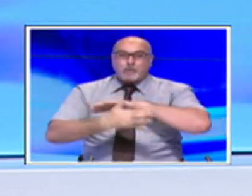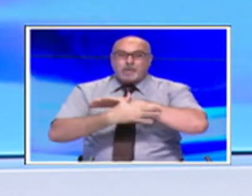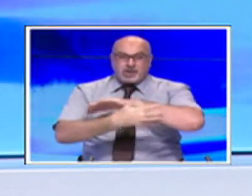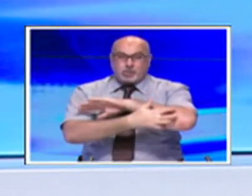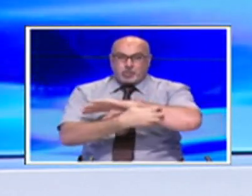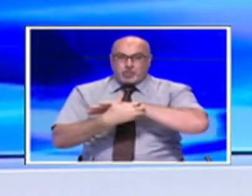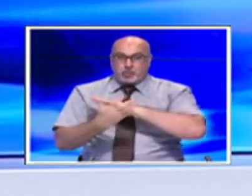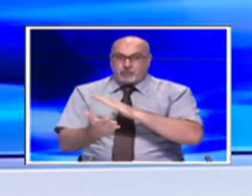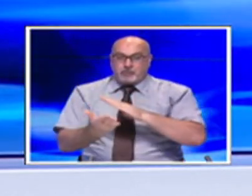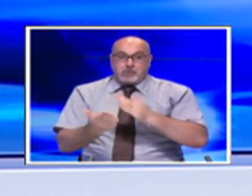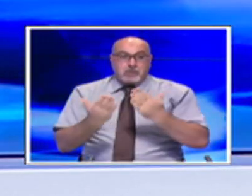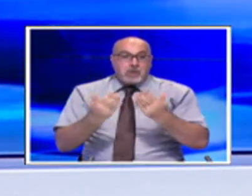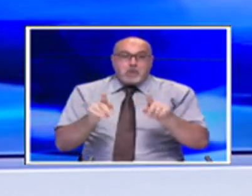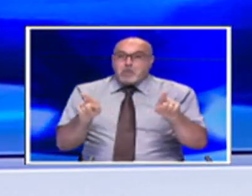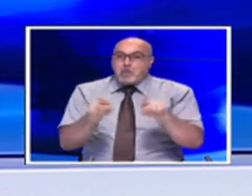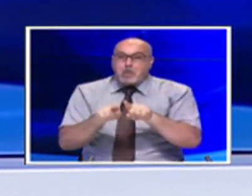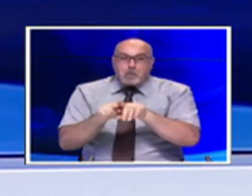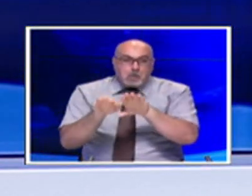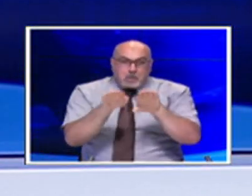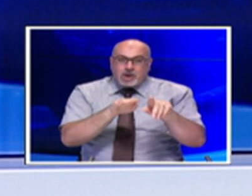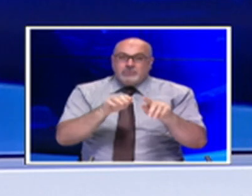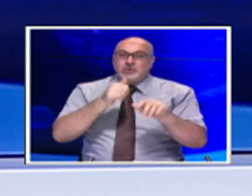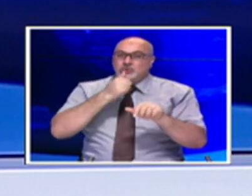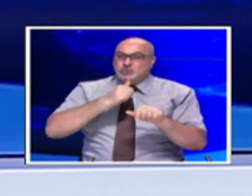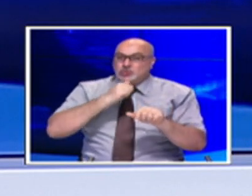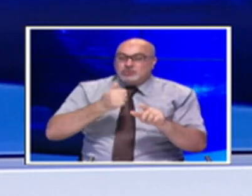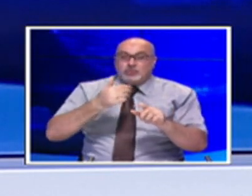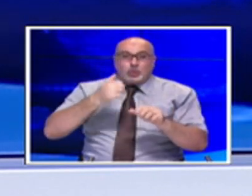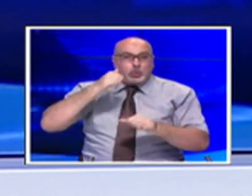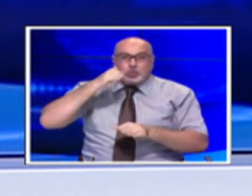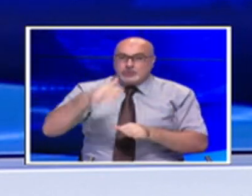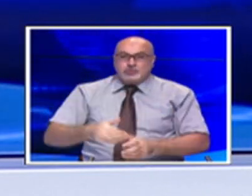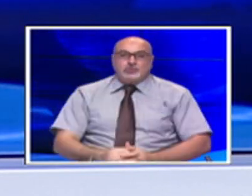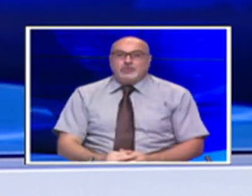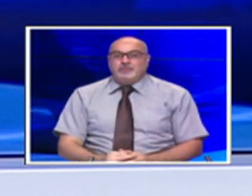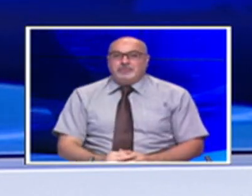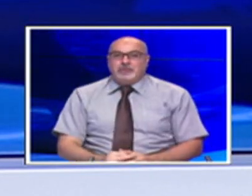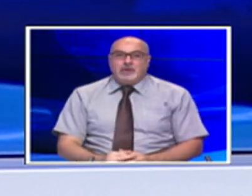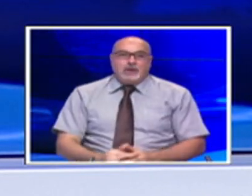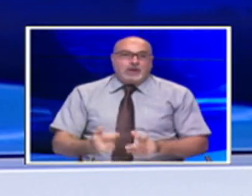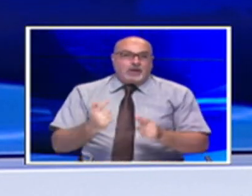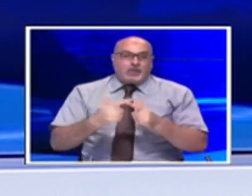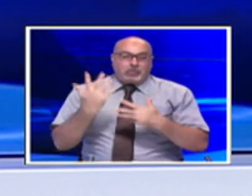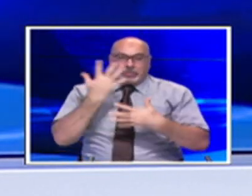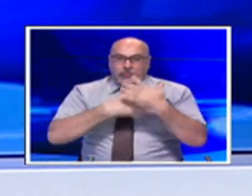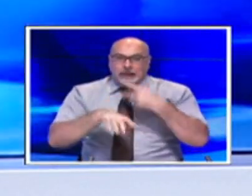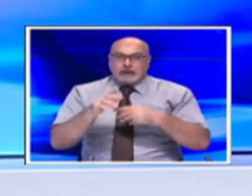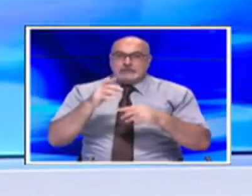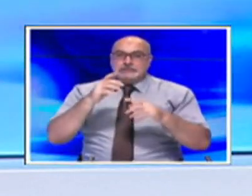لم يتغير حالها وبقيت المعاناة ترسم يومياتهم. تحايل وخيانة